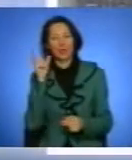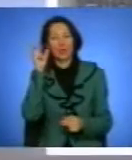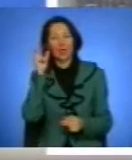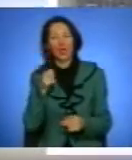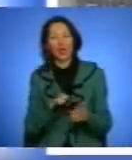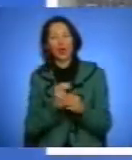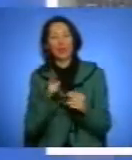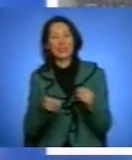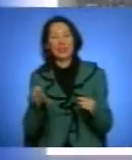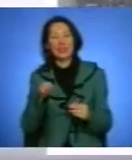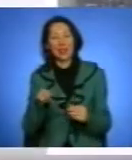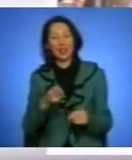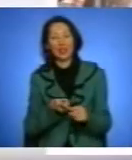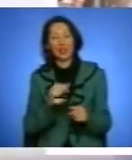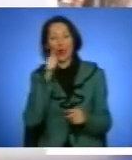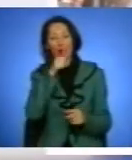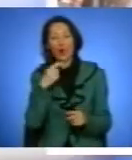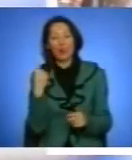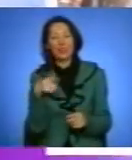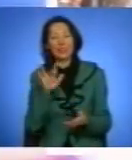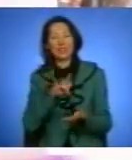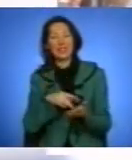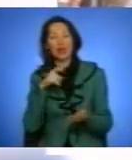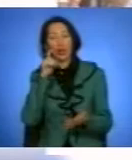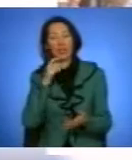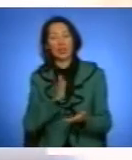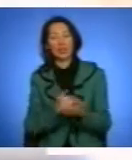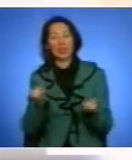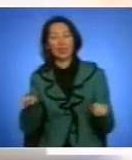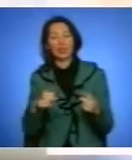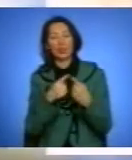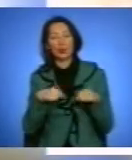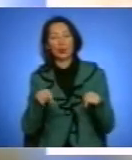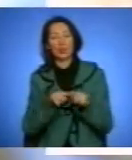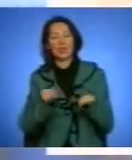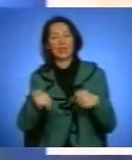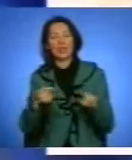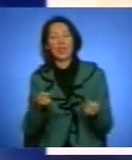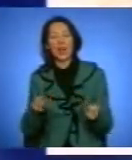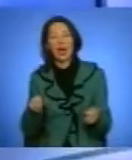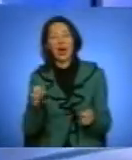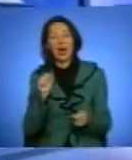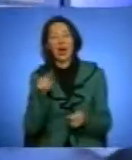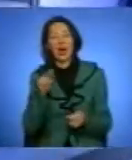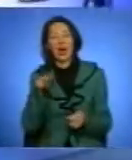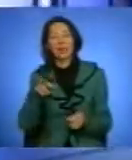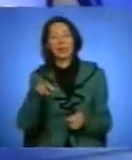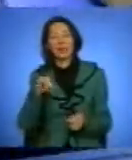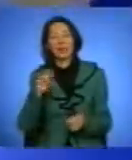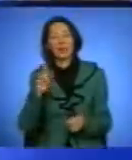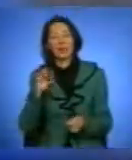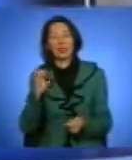До кінця травня цього року в обласних центрах України мають створити структури з надання адміністративних послуг.